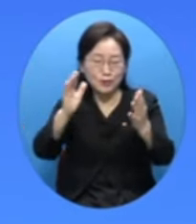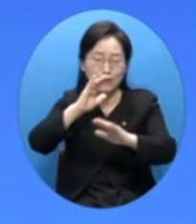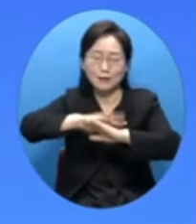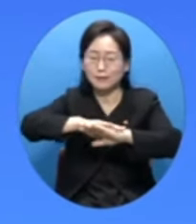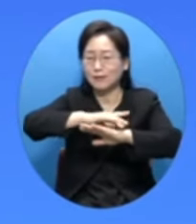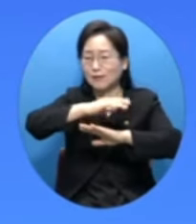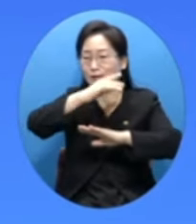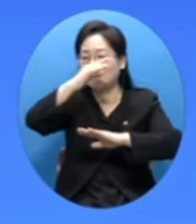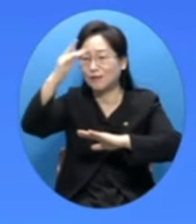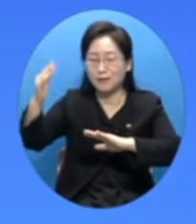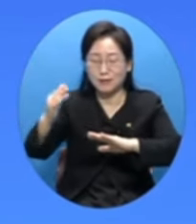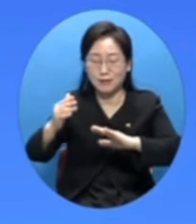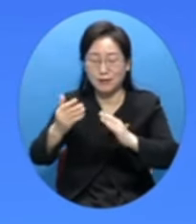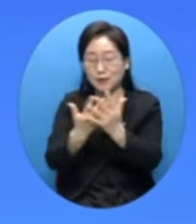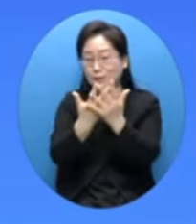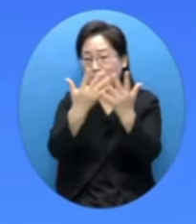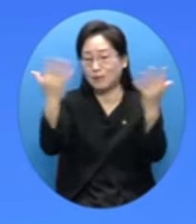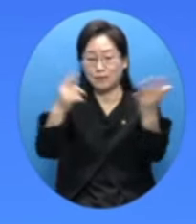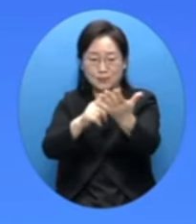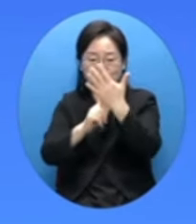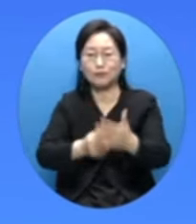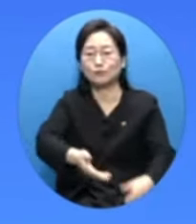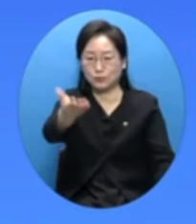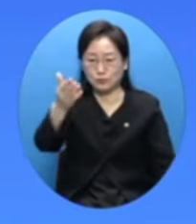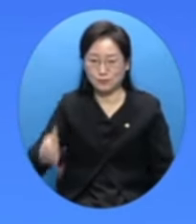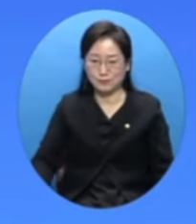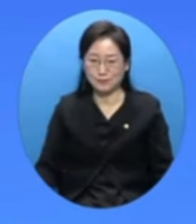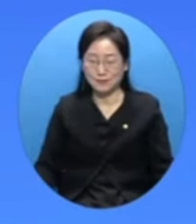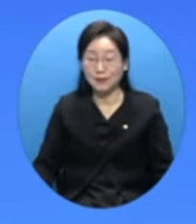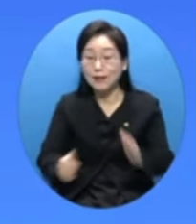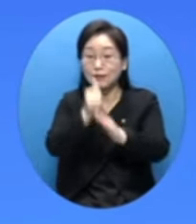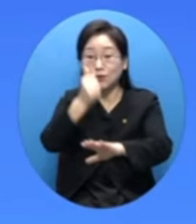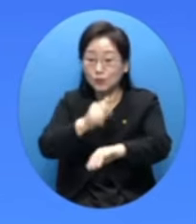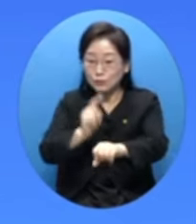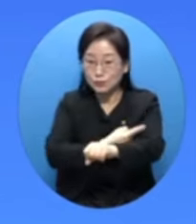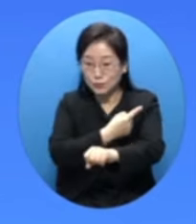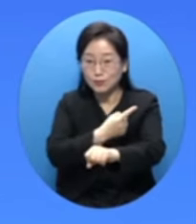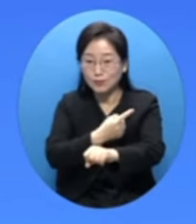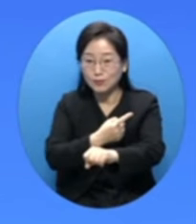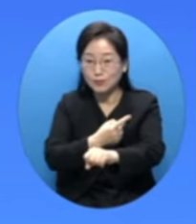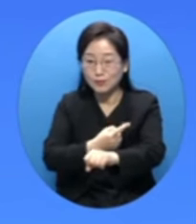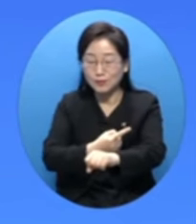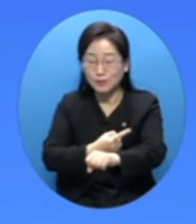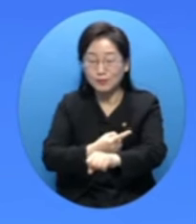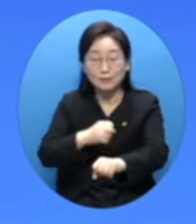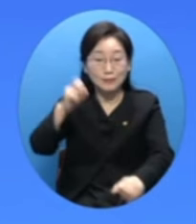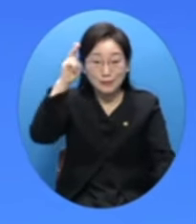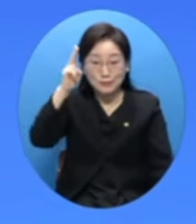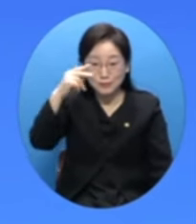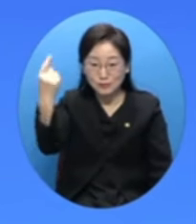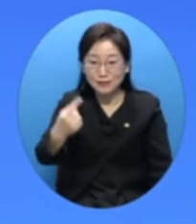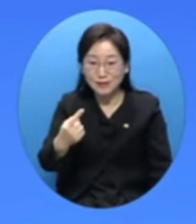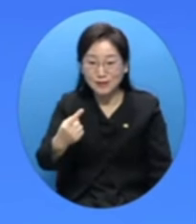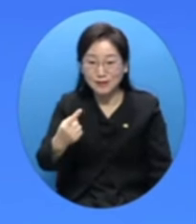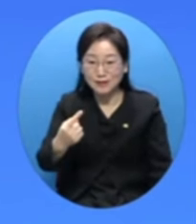미래로 펼쳐지게 만들어 줄 것입니다. 성공은 저절로 우리에게 어느 아침에 뚝 떨어지러